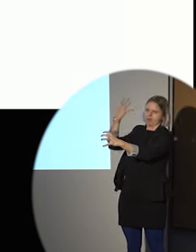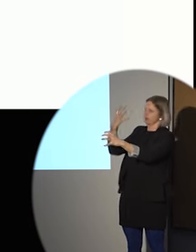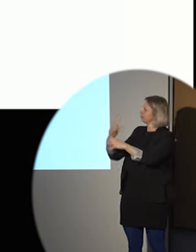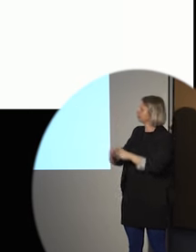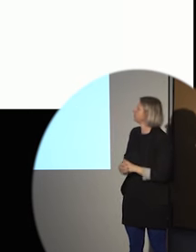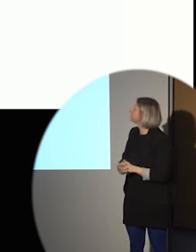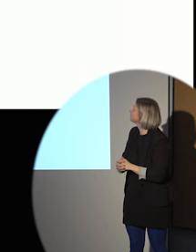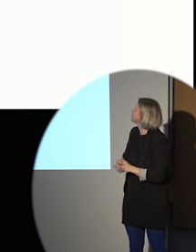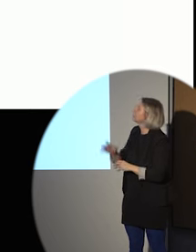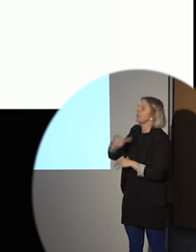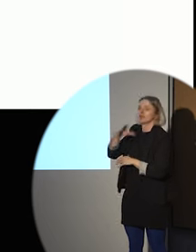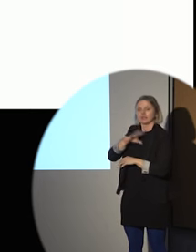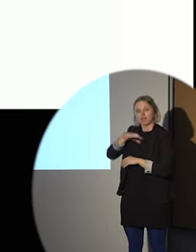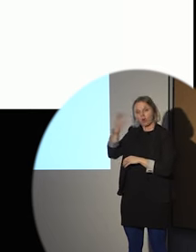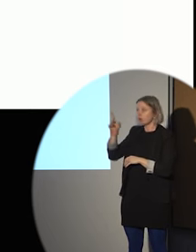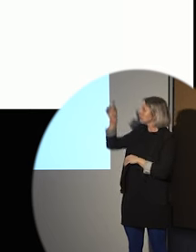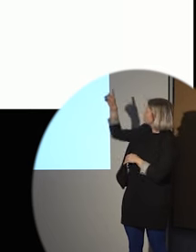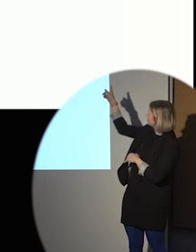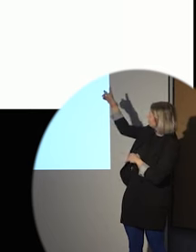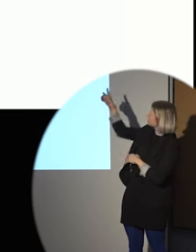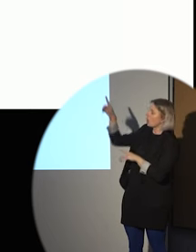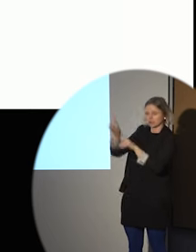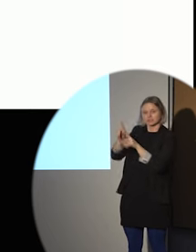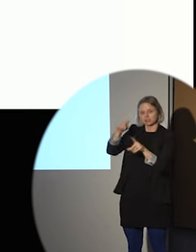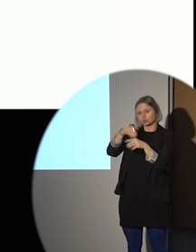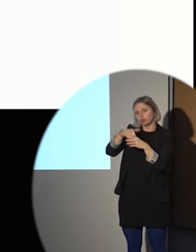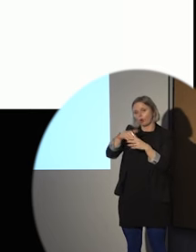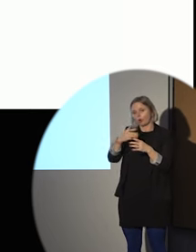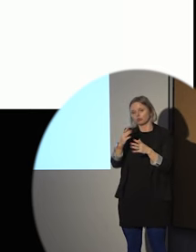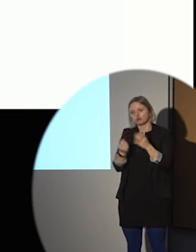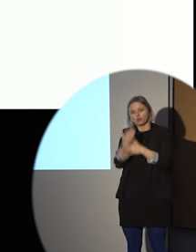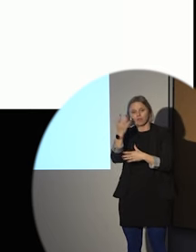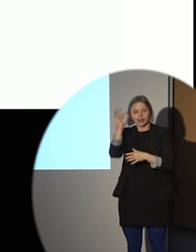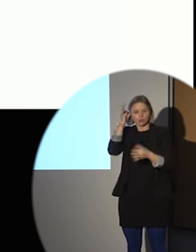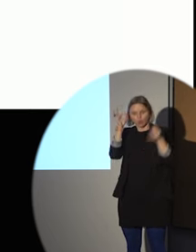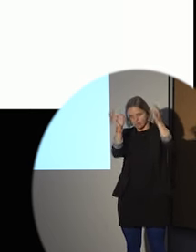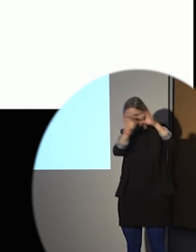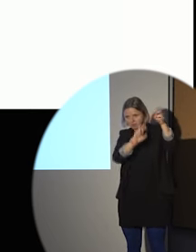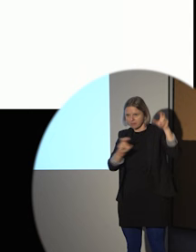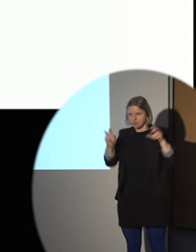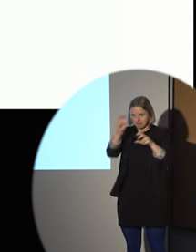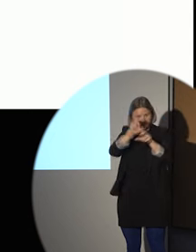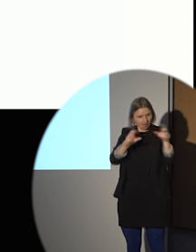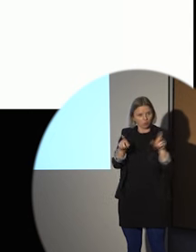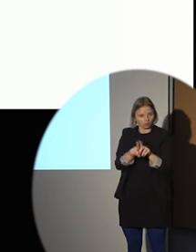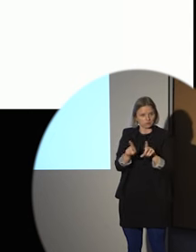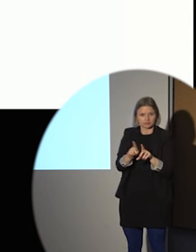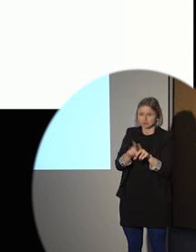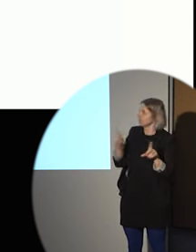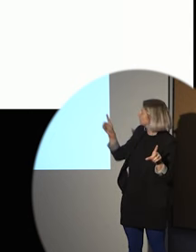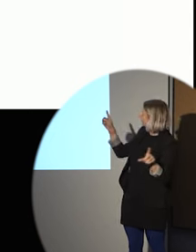qui est aussi une nébuleuse dans laquelle se forment énormément d'étoiles. Alors ce que vous voyez en fait ici, c'est quoi ? C'est des nuages de